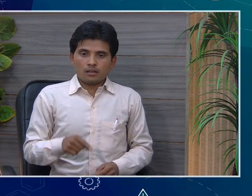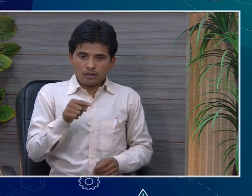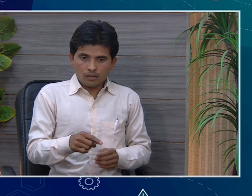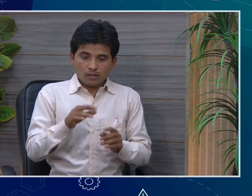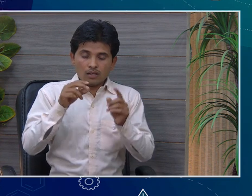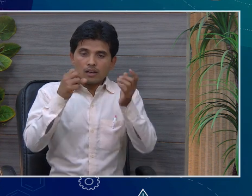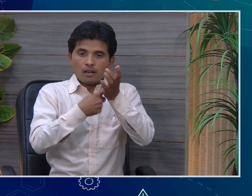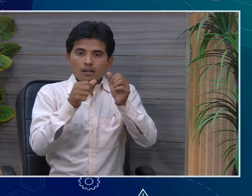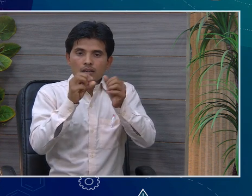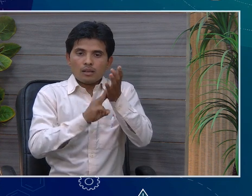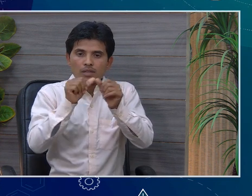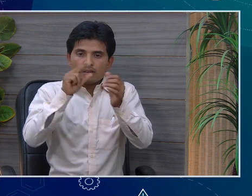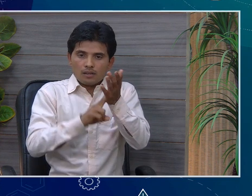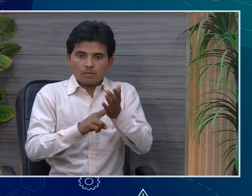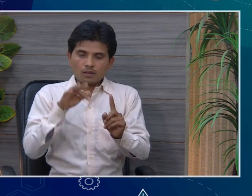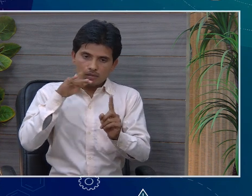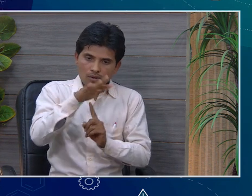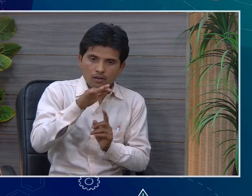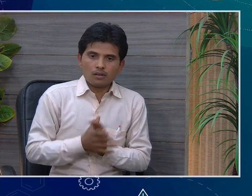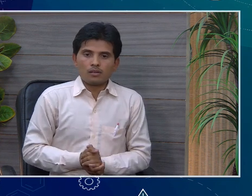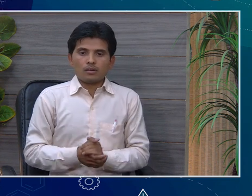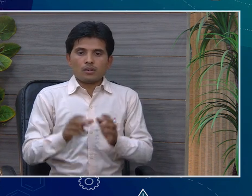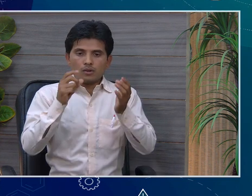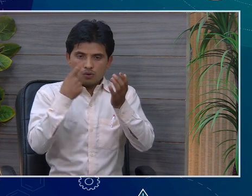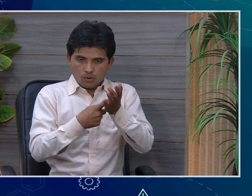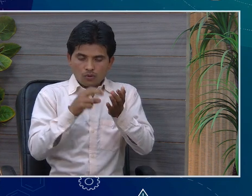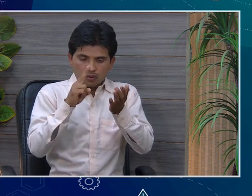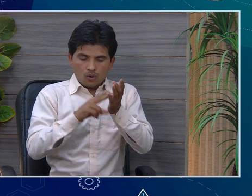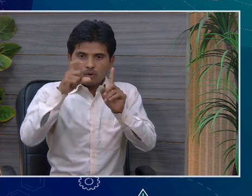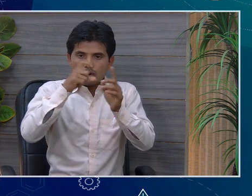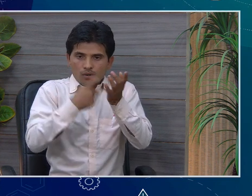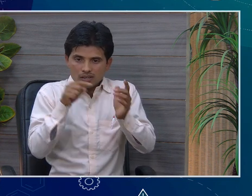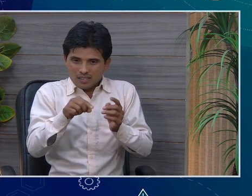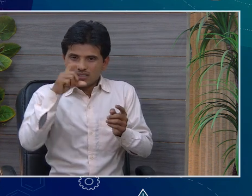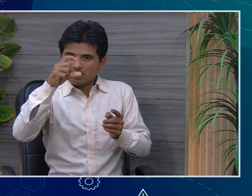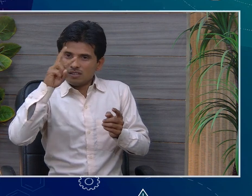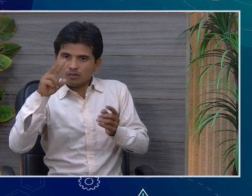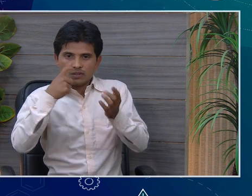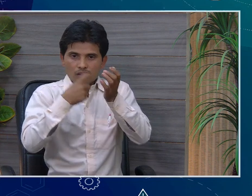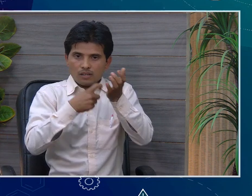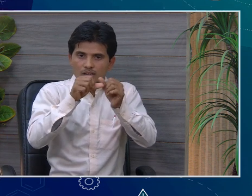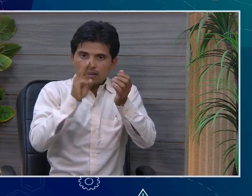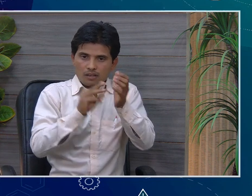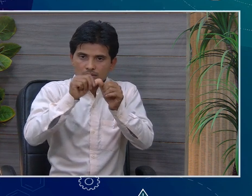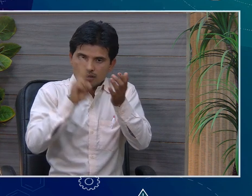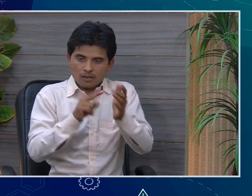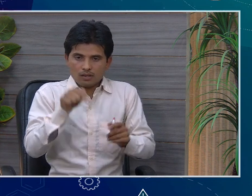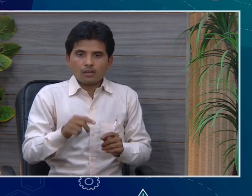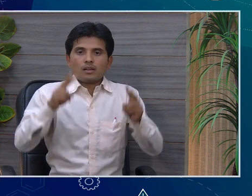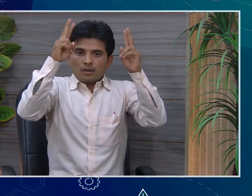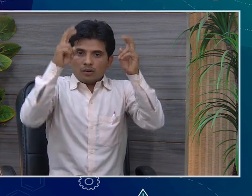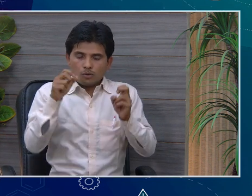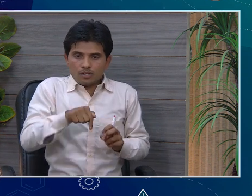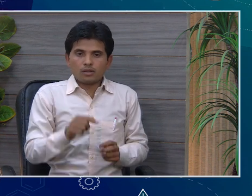इफेक्ट रमन प्रभाव आज के ही दिन खोज हुई थी डॉक्टर सी वी रमन को समर्पित है हम आपको बता देते हैं आज का टॉपिक जो है